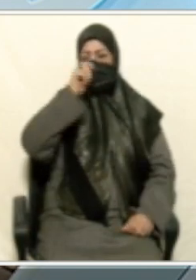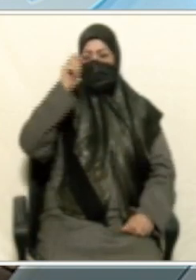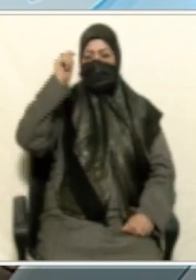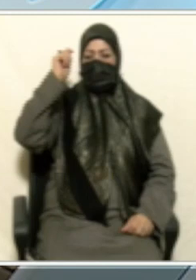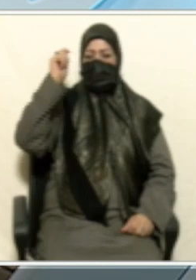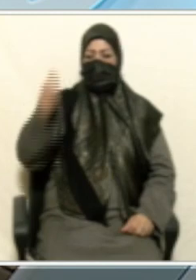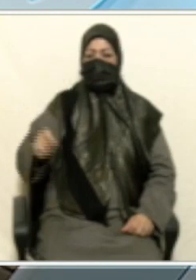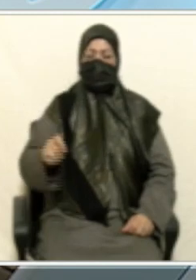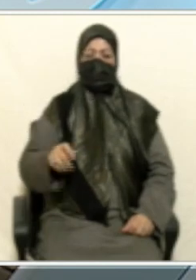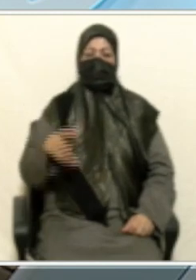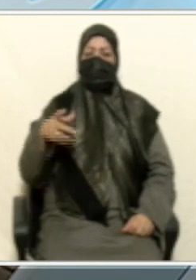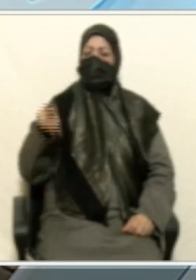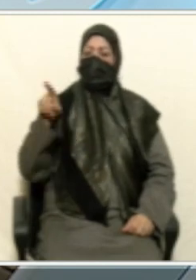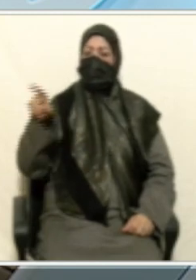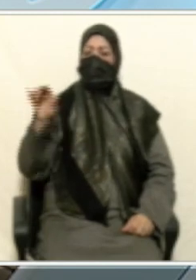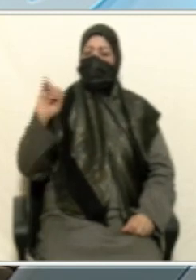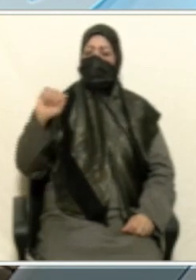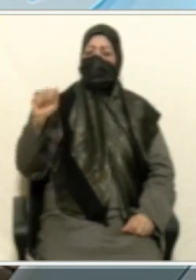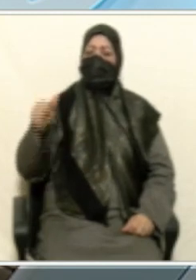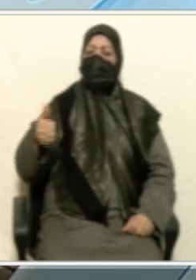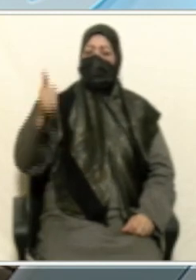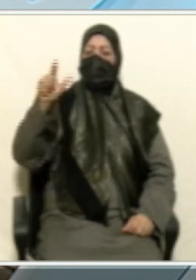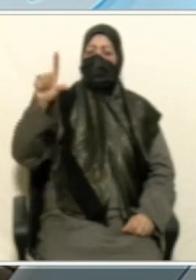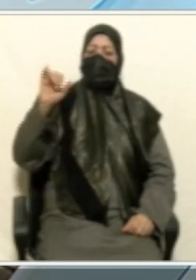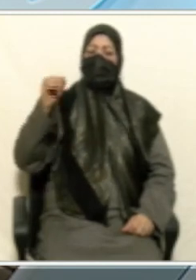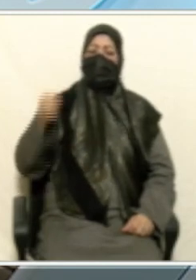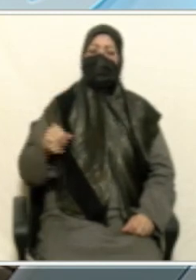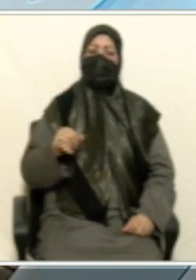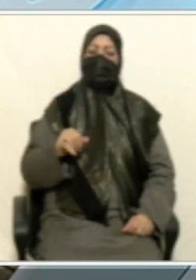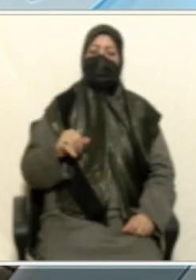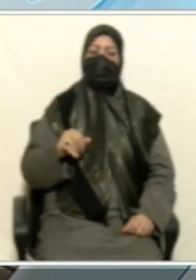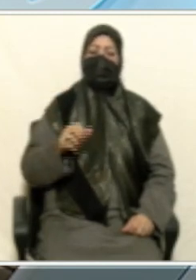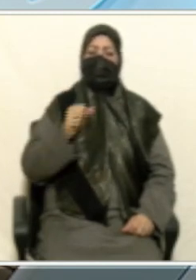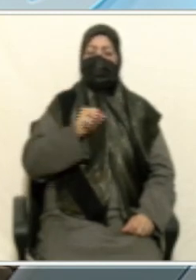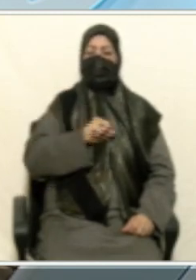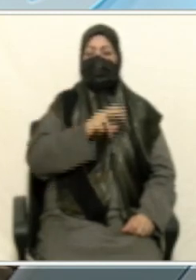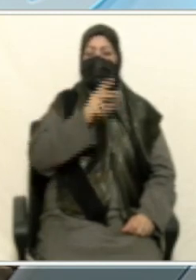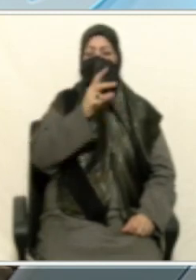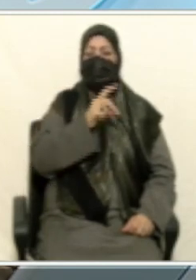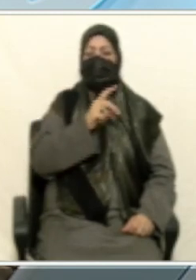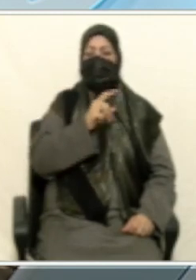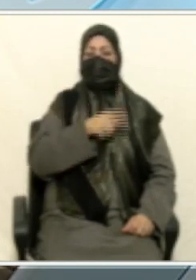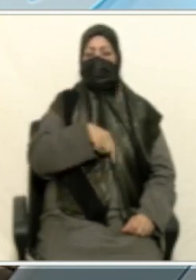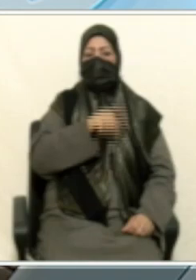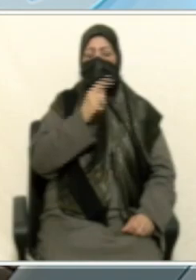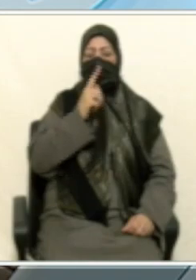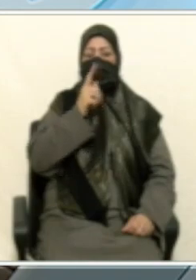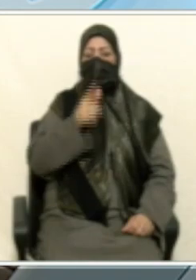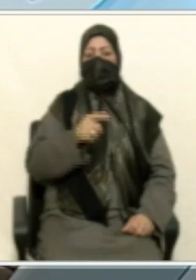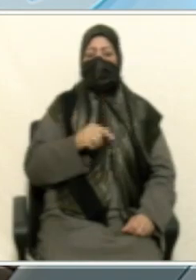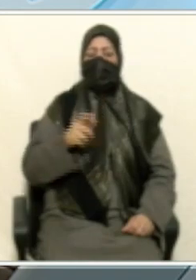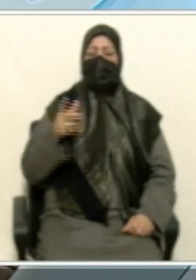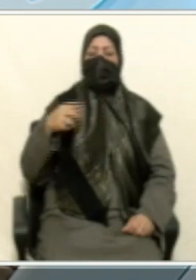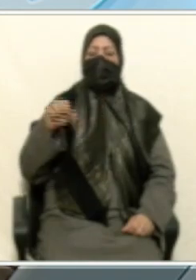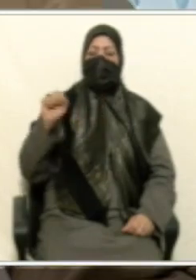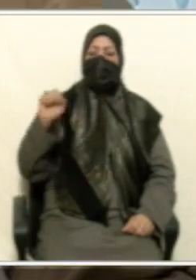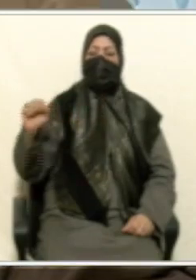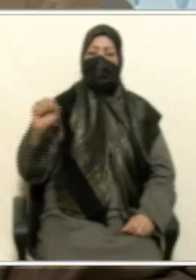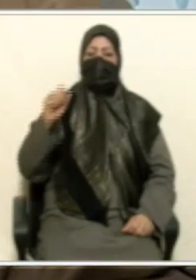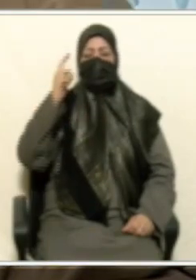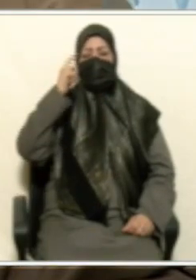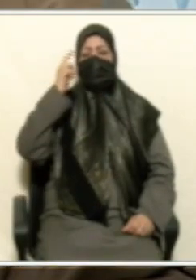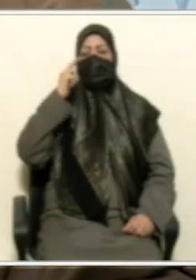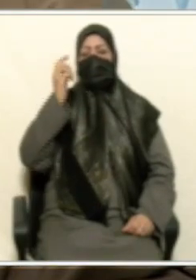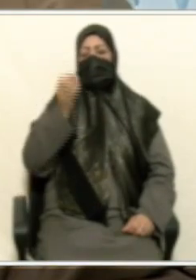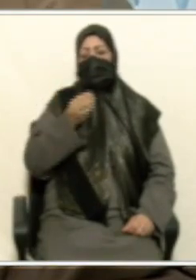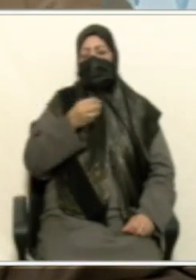والظالم الذي يحسب، أو خلينا نقوله بلهجة كيف ما كتب، الظالم اللي يحسب روحه يدير في الصح؟ يعني إيش الفرق